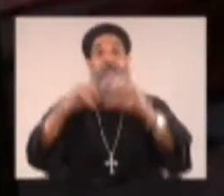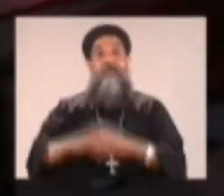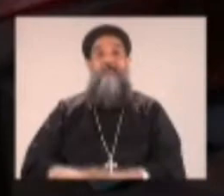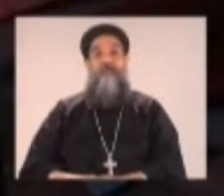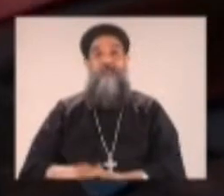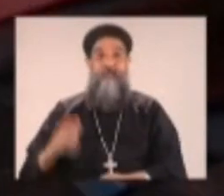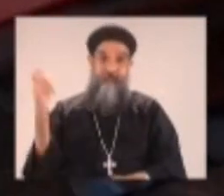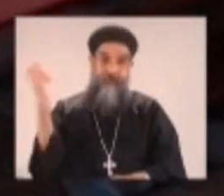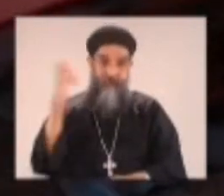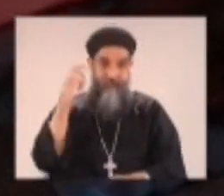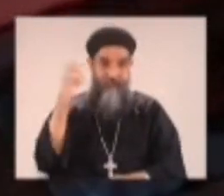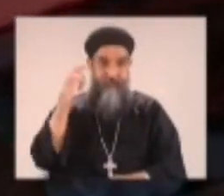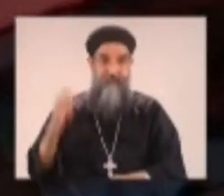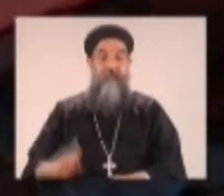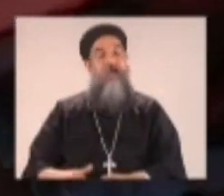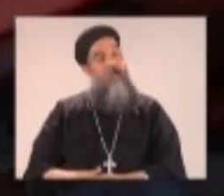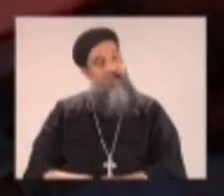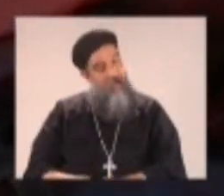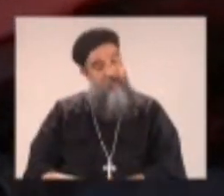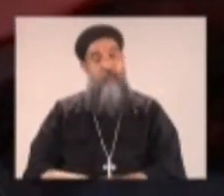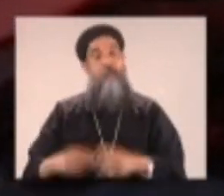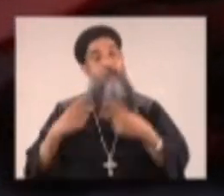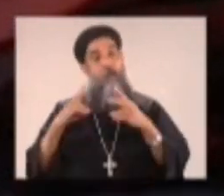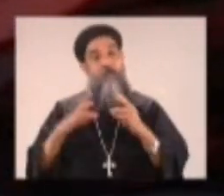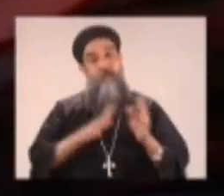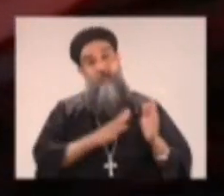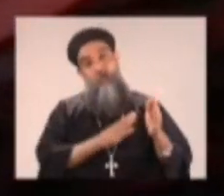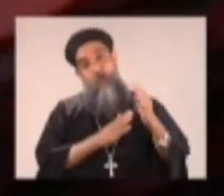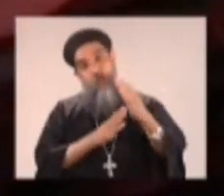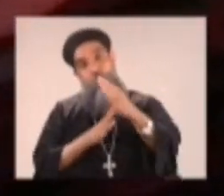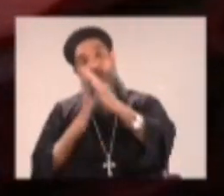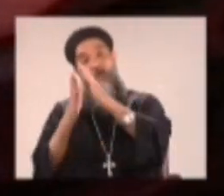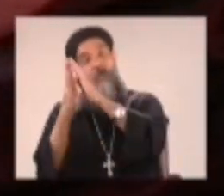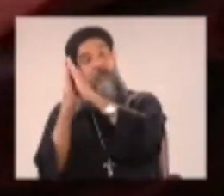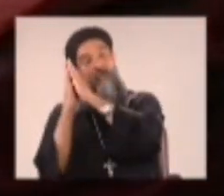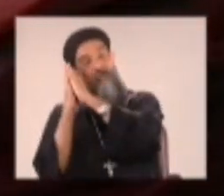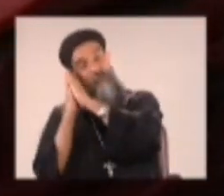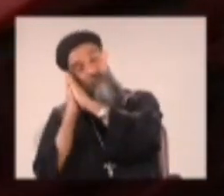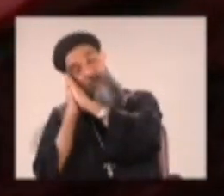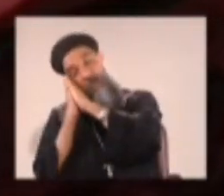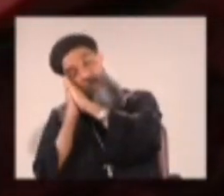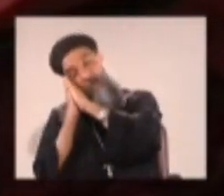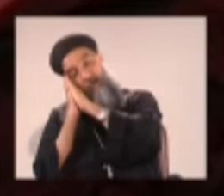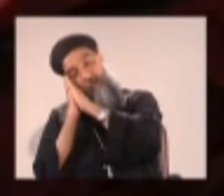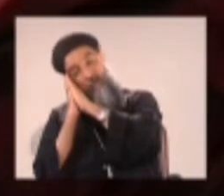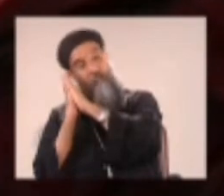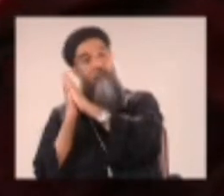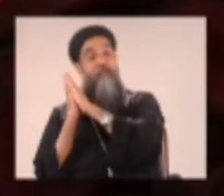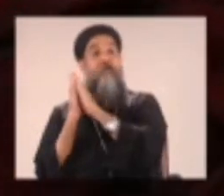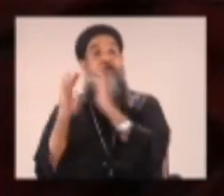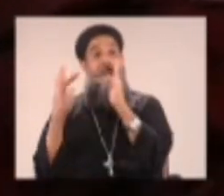صمويل. فرد صمويل: تكلم يا رب لأن عبدك سامع.